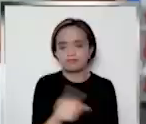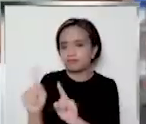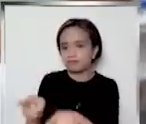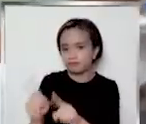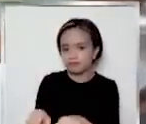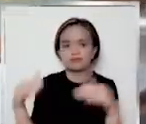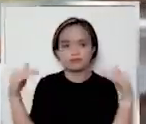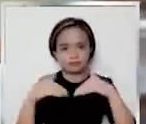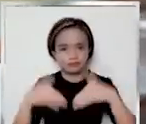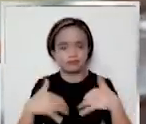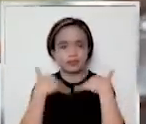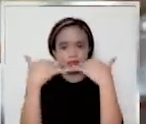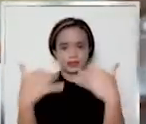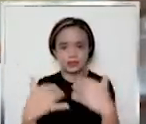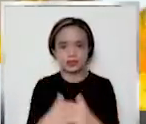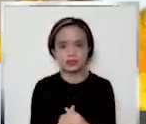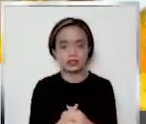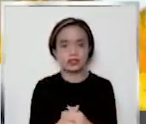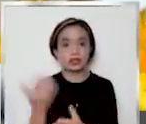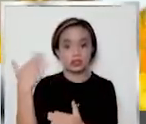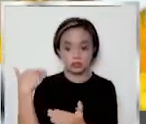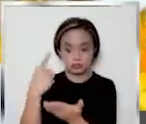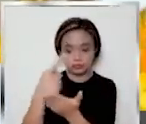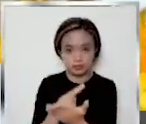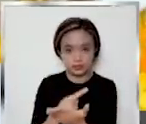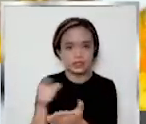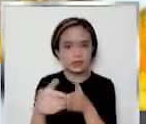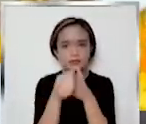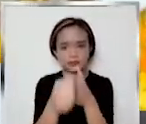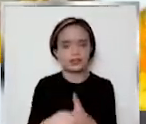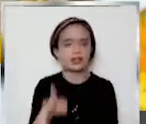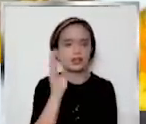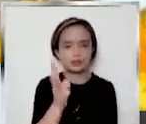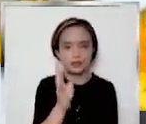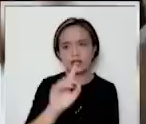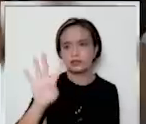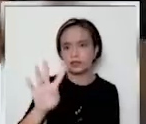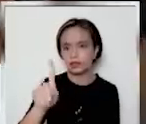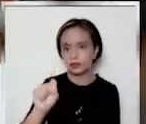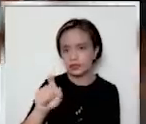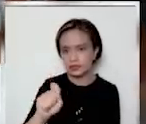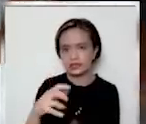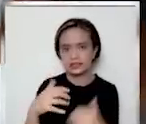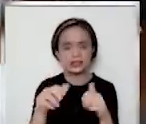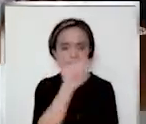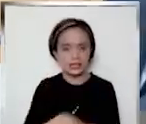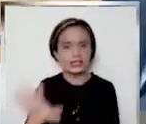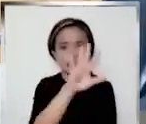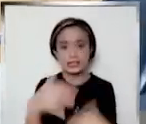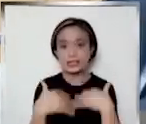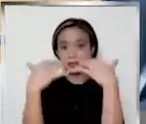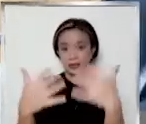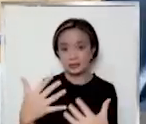sa summit. Nitong nakaraang linggo, pinamunuan niya ang 40th at 41st ASEAN Summit sa Cambodia na